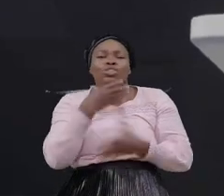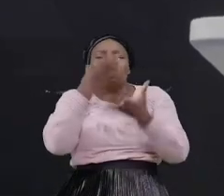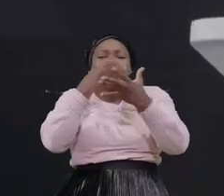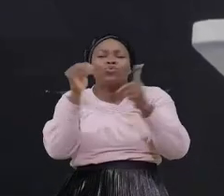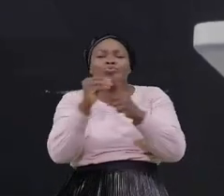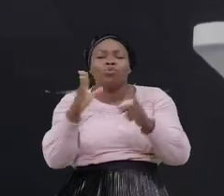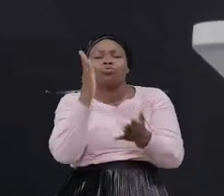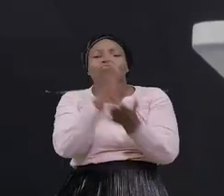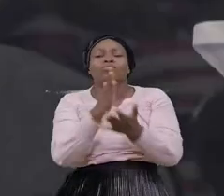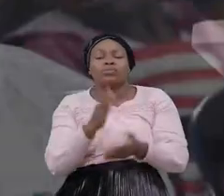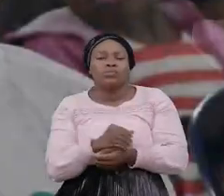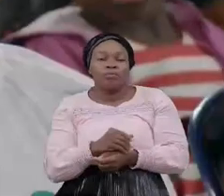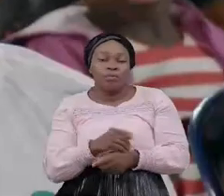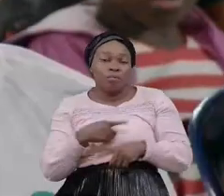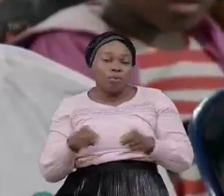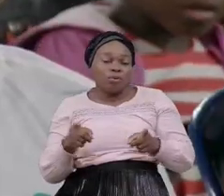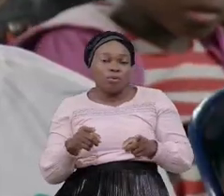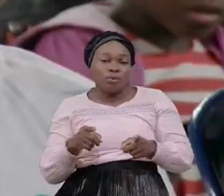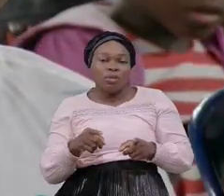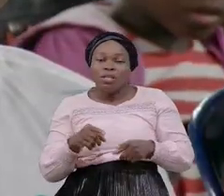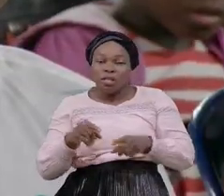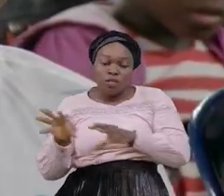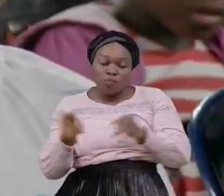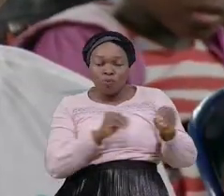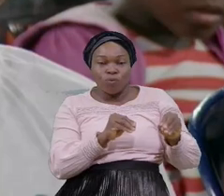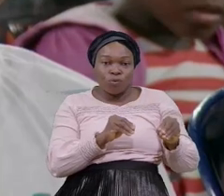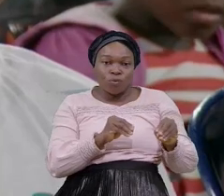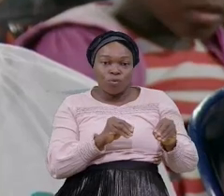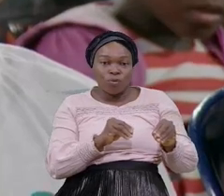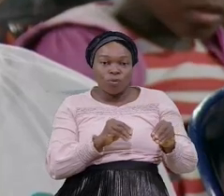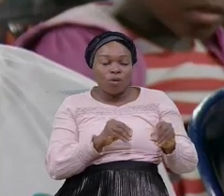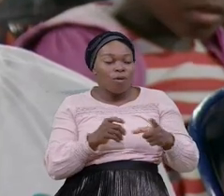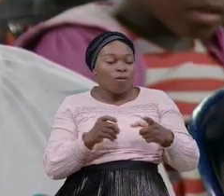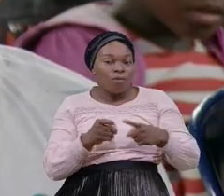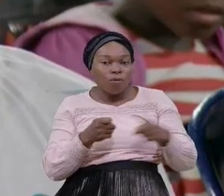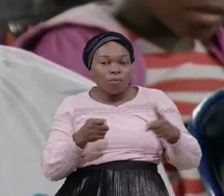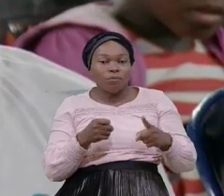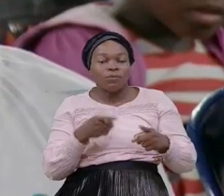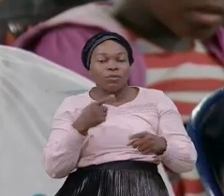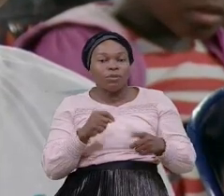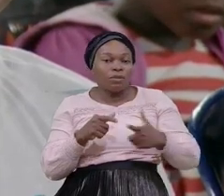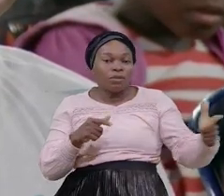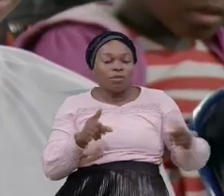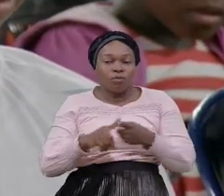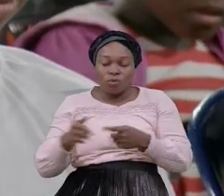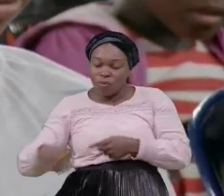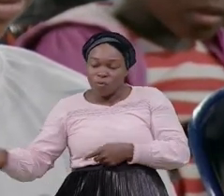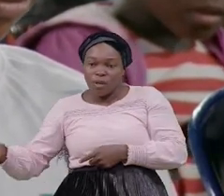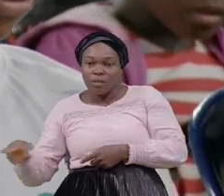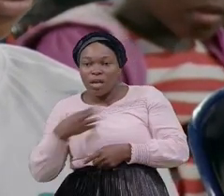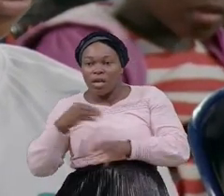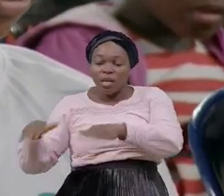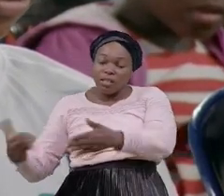gauche, il va dans la poche gauche et vous donne de faux